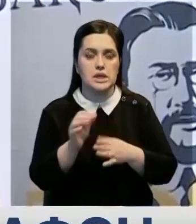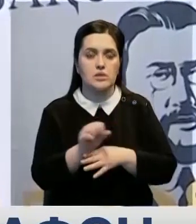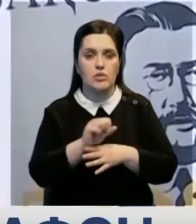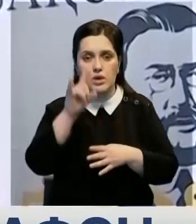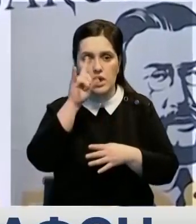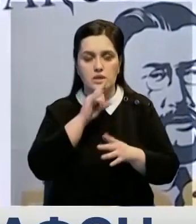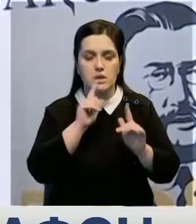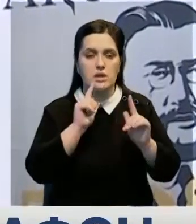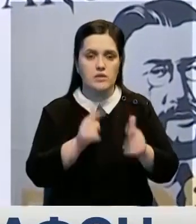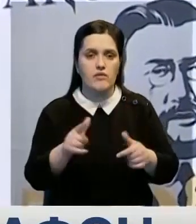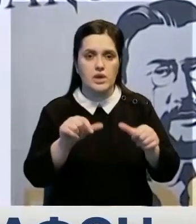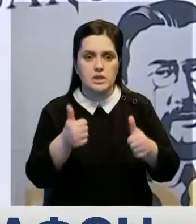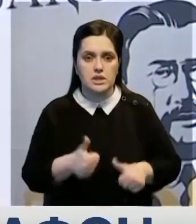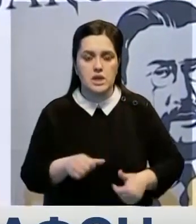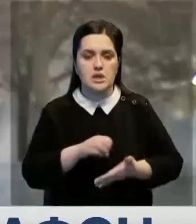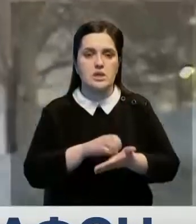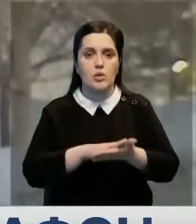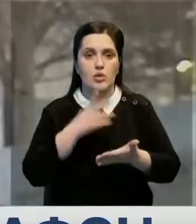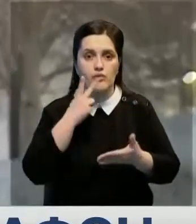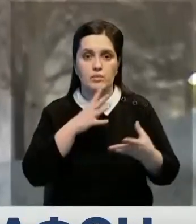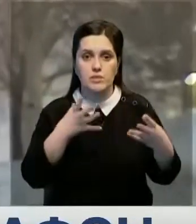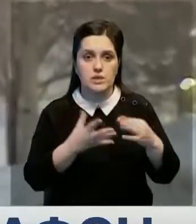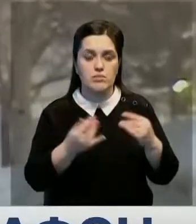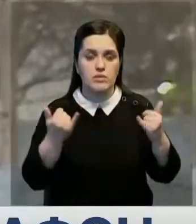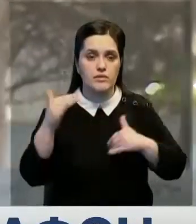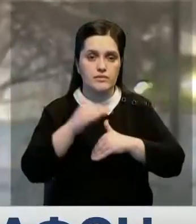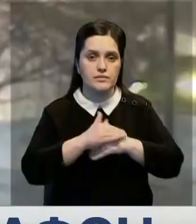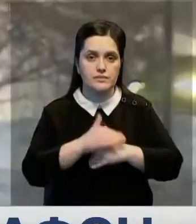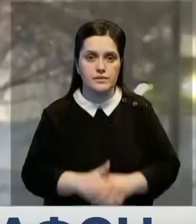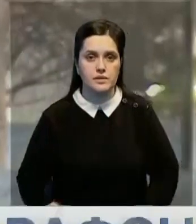Казахстана готова его зарегистрировать. Увидим результат сегодня вечером.